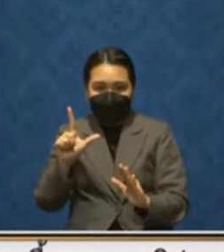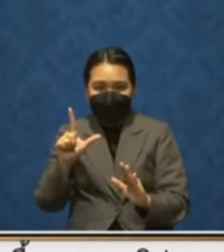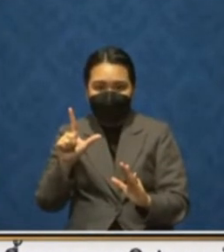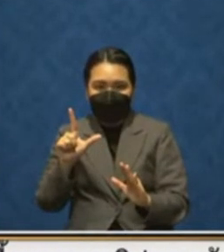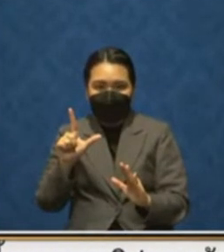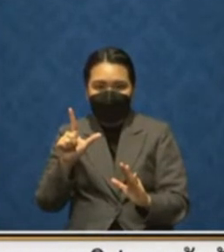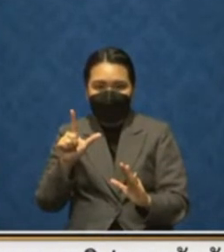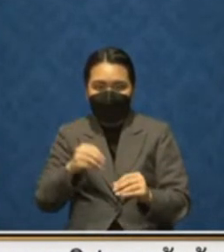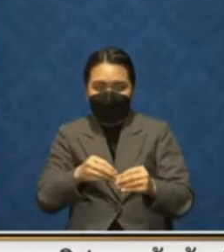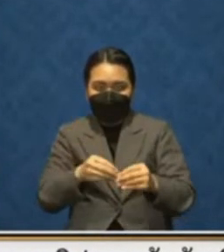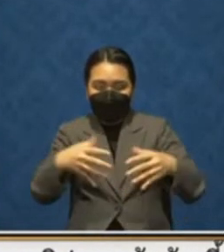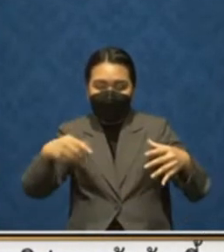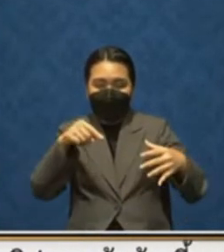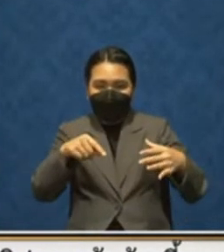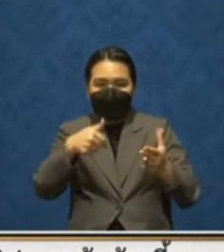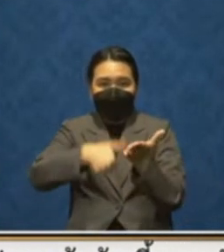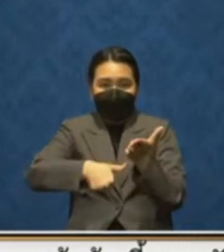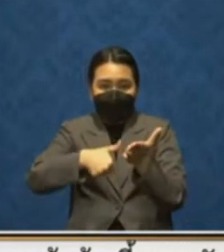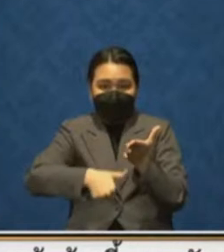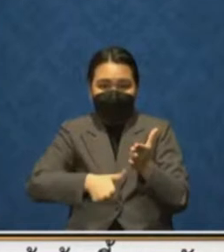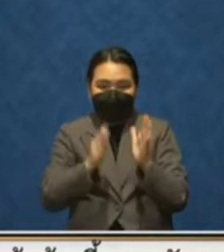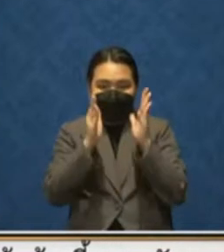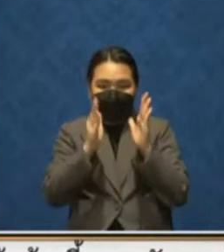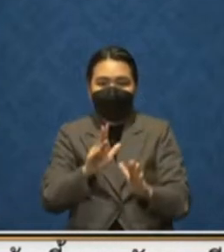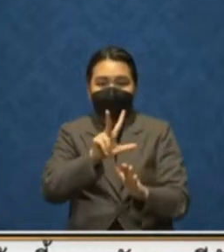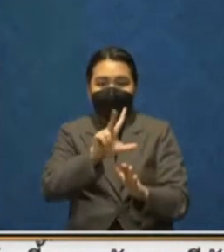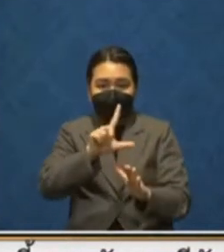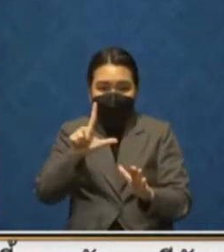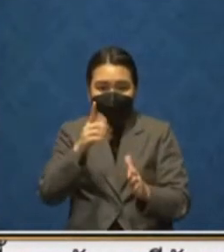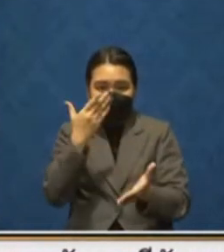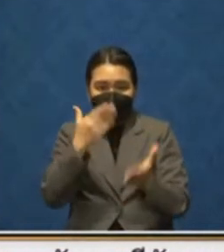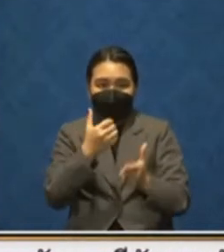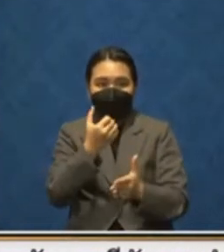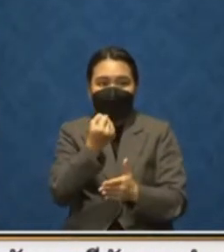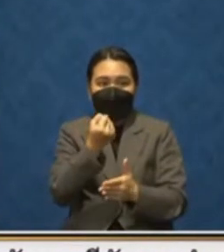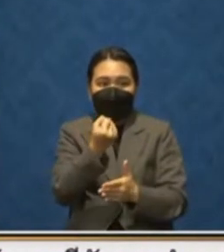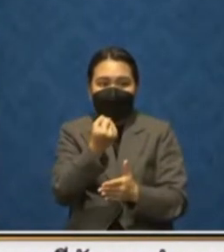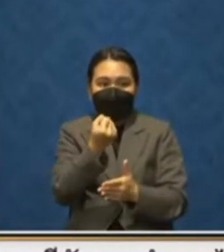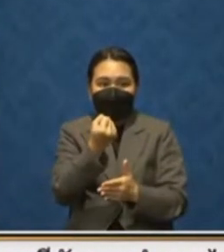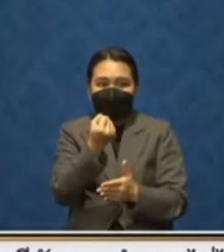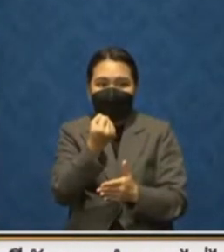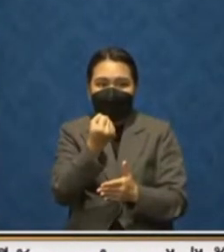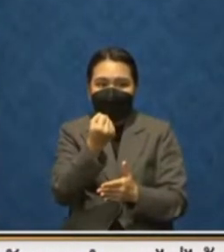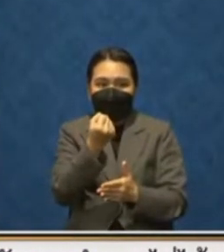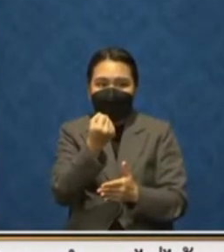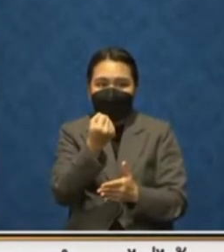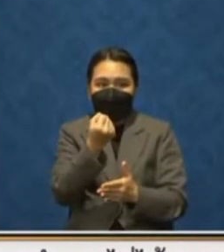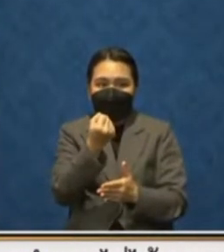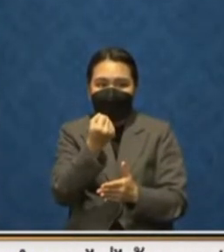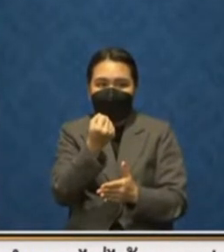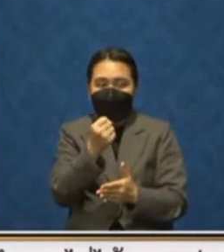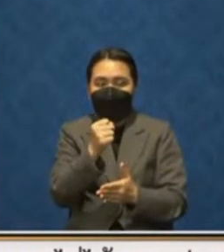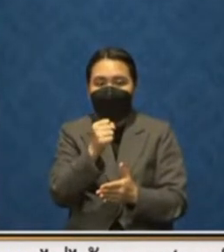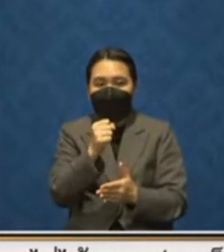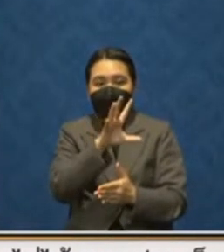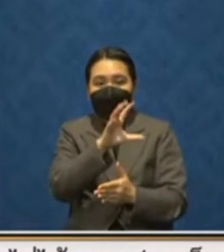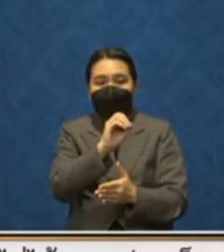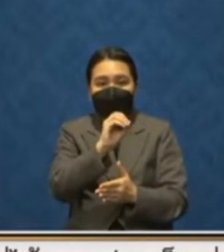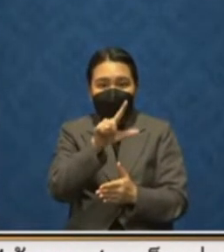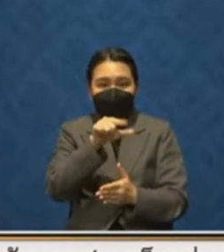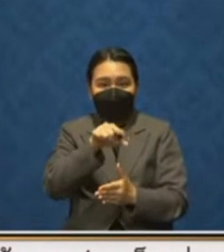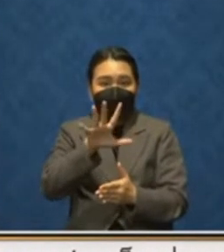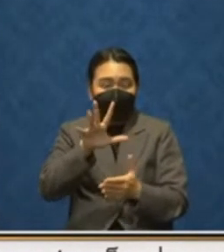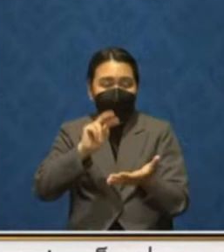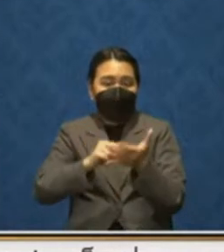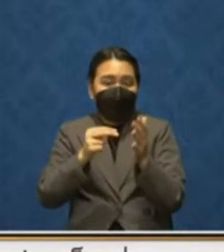ปะโกร 3น้ำคนหรือ 19 5.9เปอร์เซ็นต์เป็น 20เสียหรือแม้แต่คนที่เกษียณอายุไป